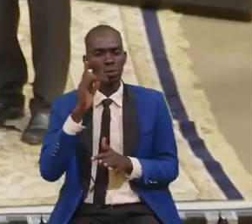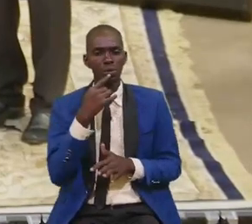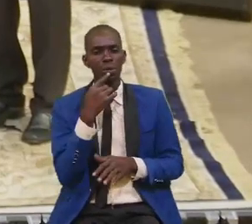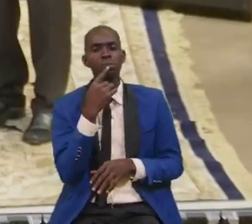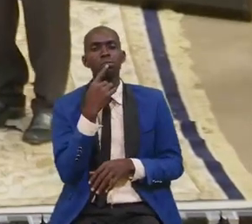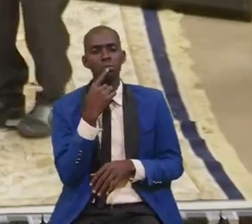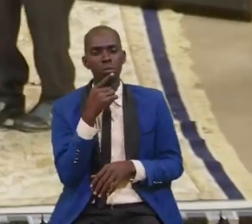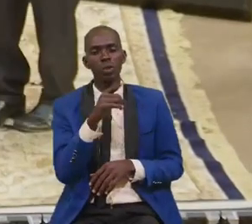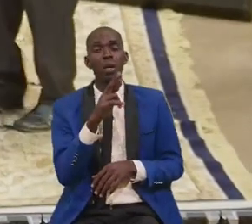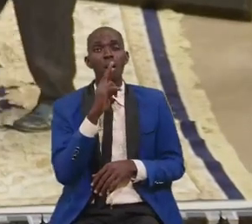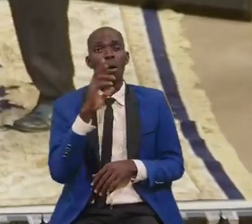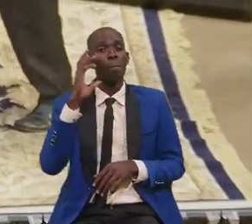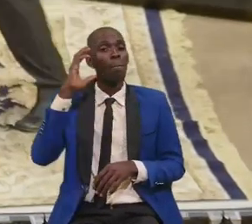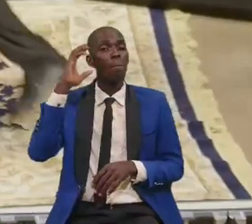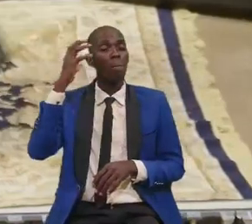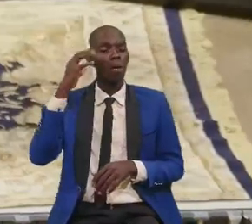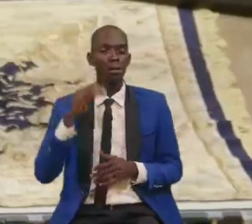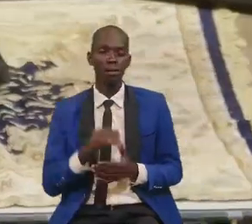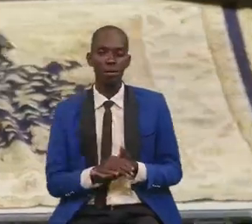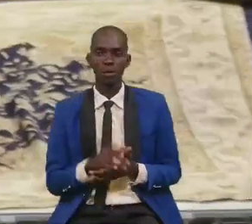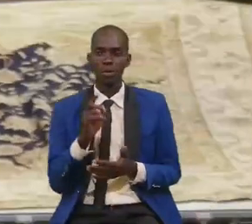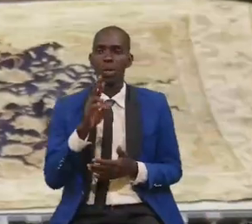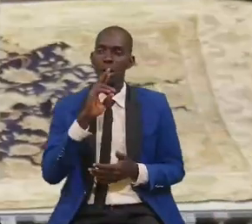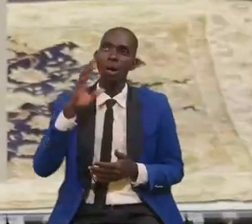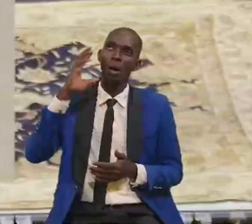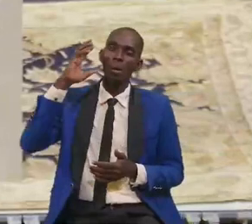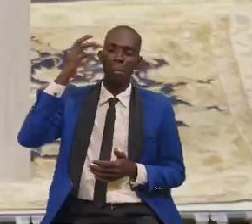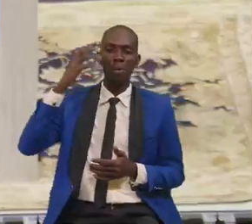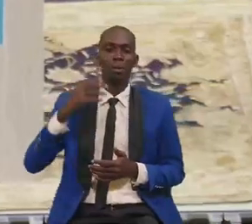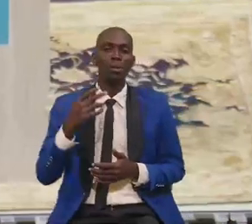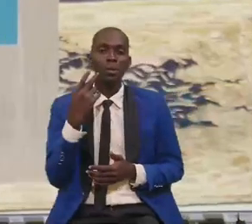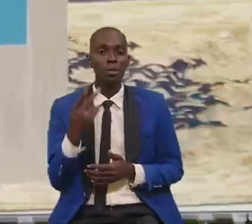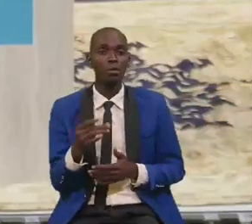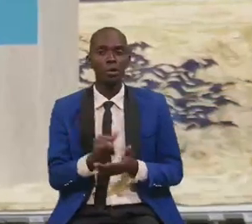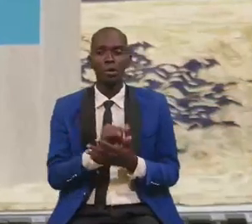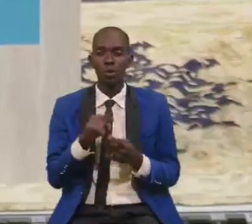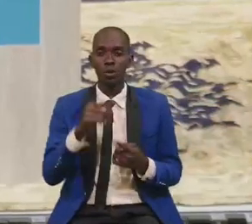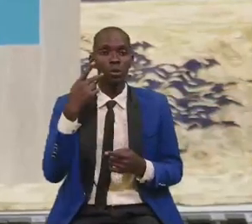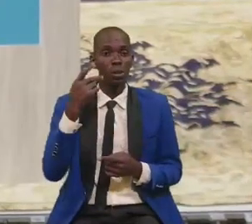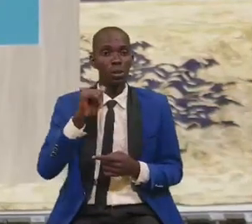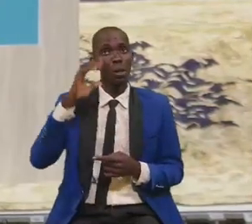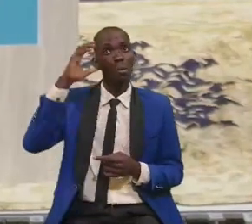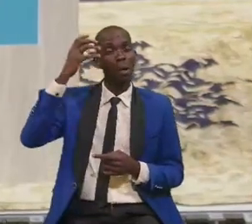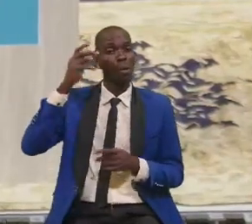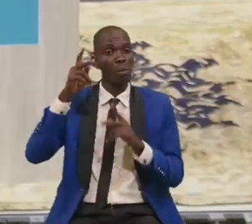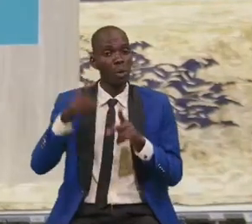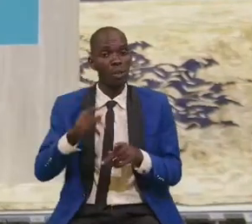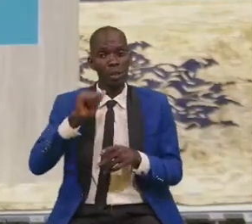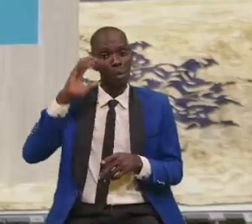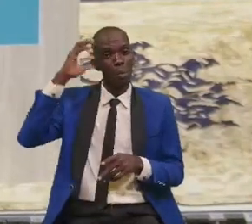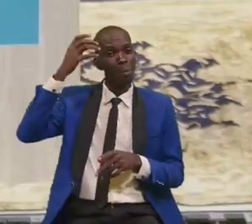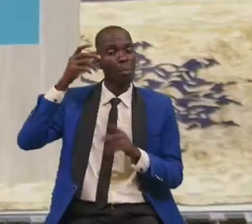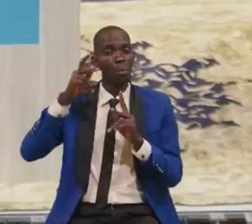fou. Et dire que, disons que tu es fou. Pourquoi est-ce que, comment reconnaître un fou? C'est une